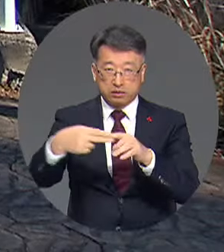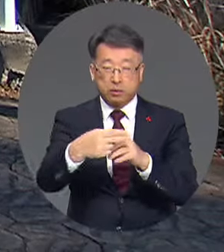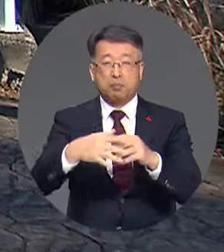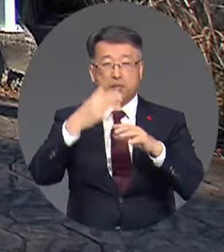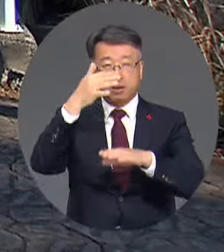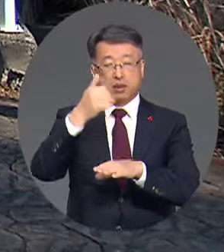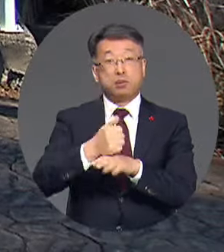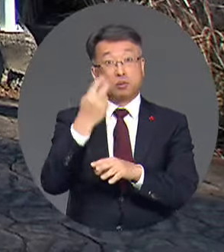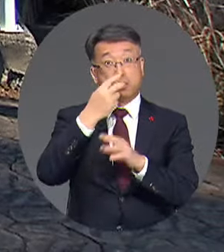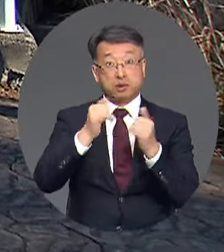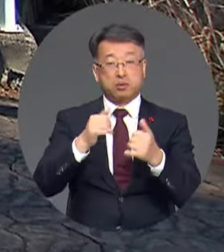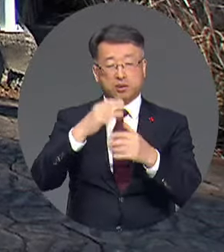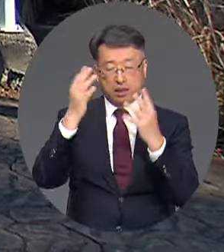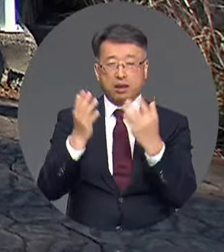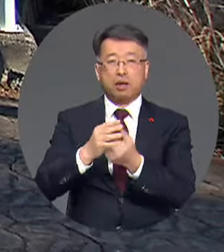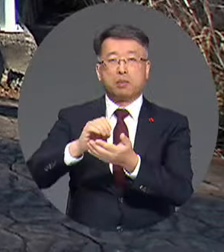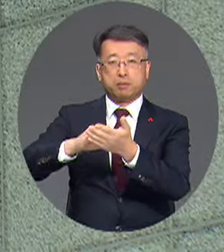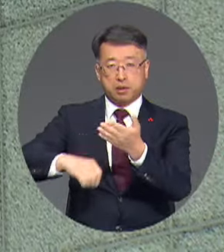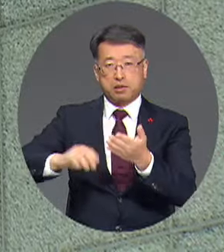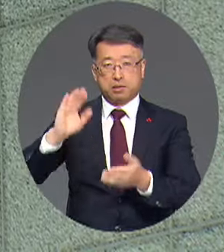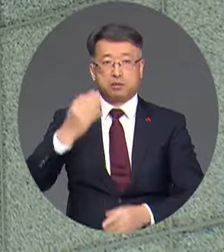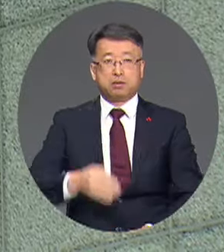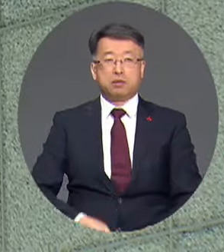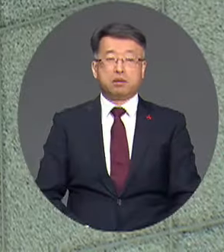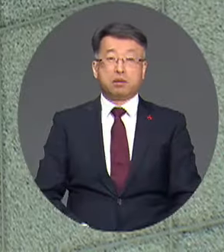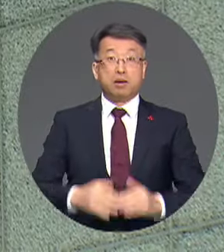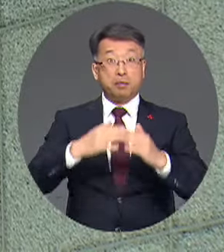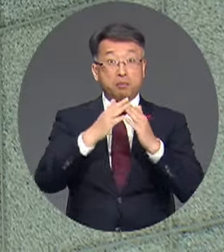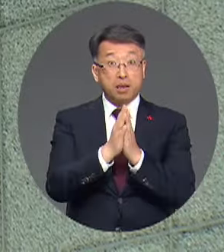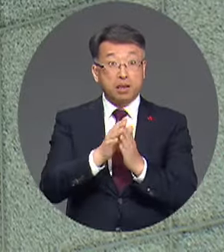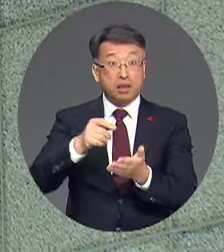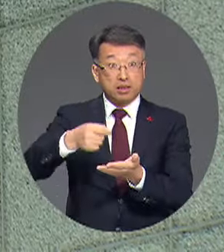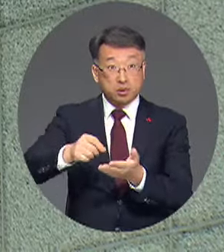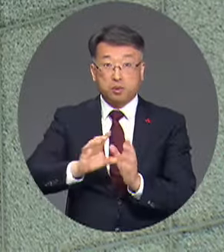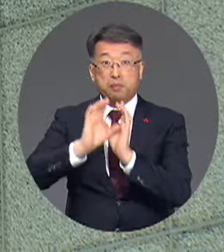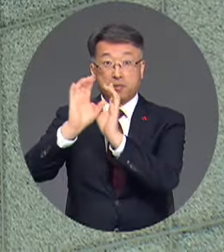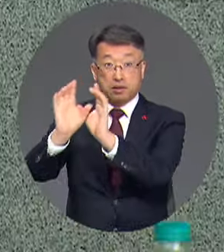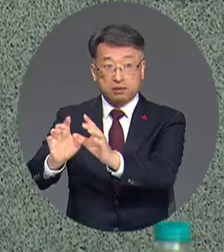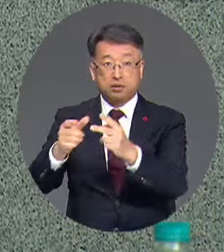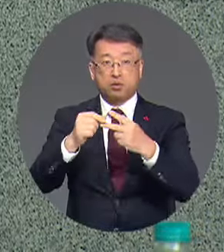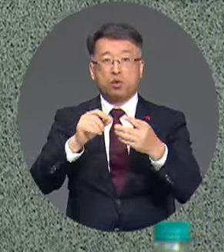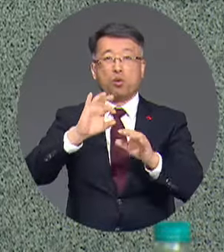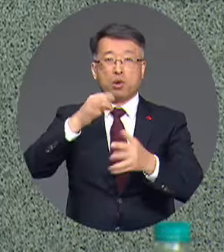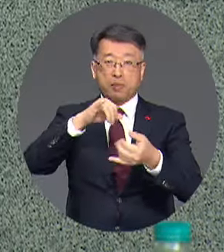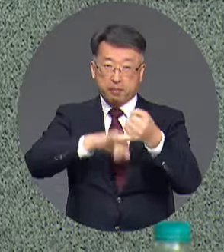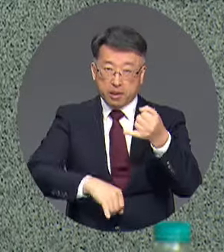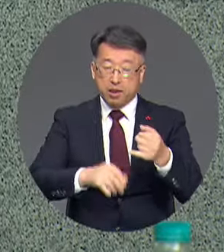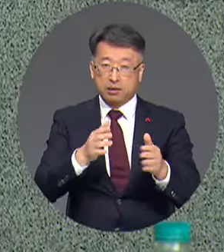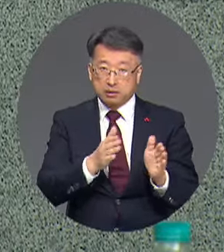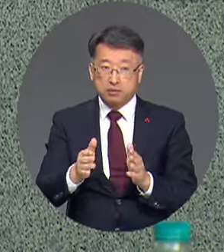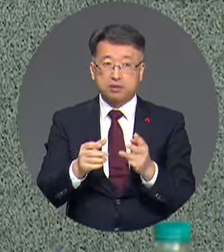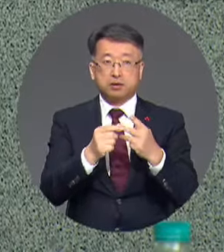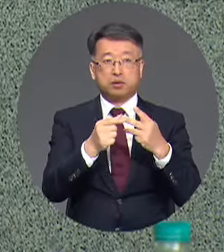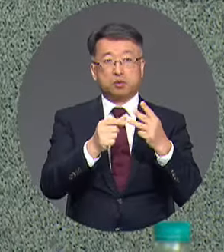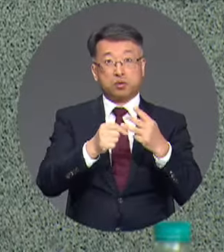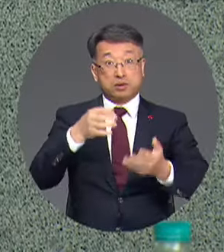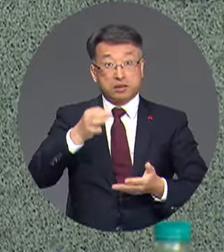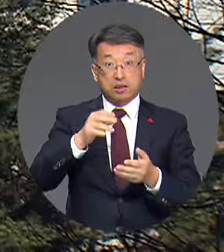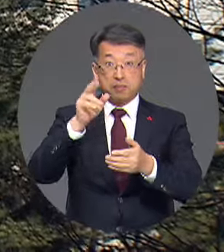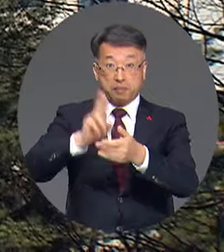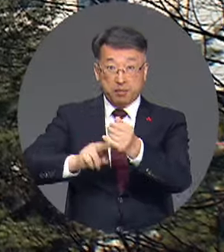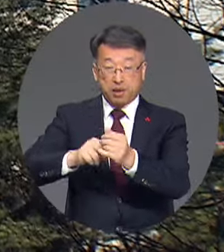력도 학교를 떠나게 됩니다 폐교 우 기록물 이관과 채불 임금 정산 자산 매각 절차 준비를 해